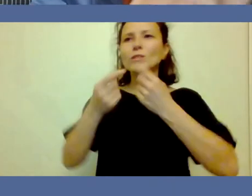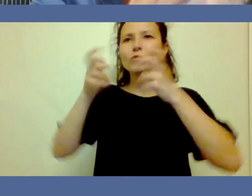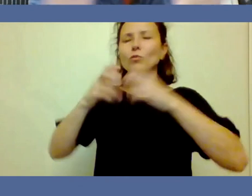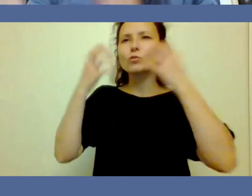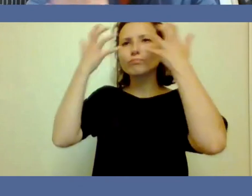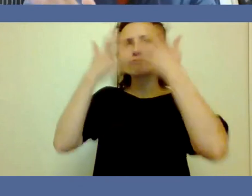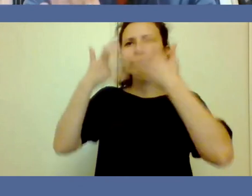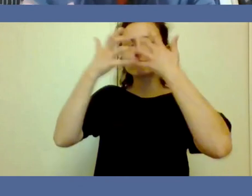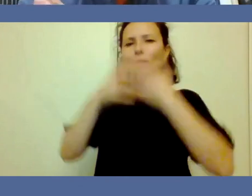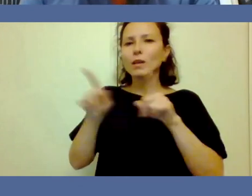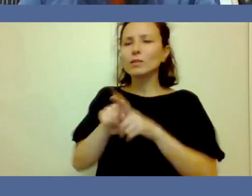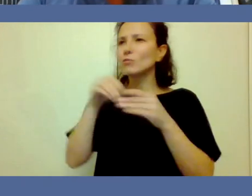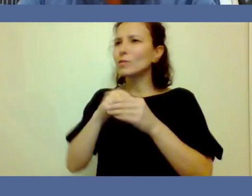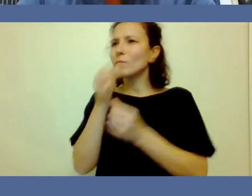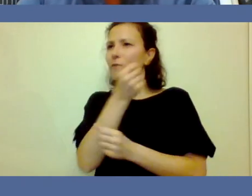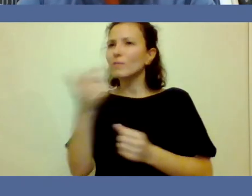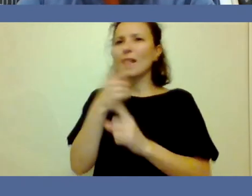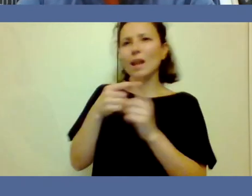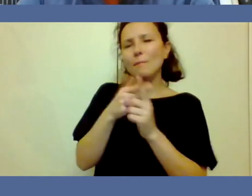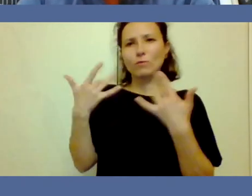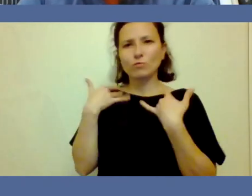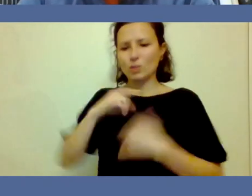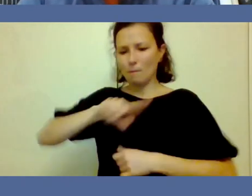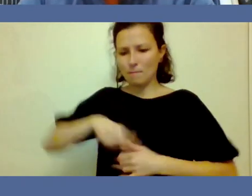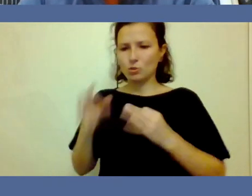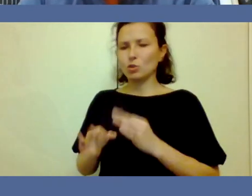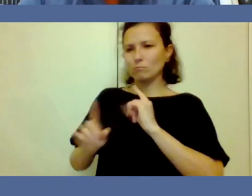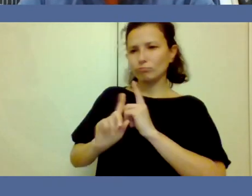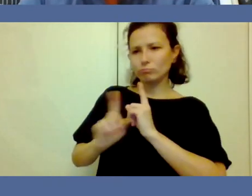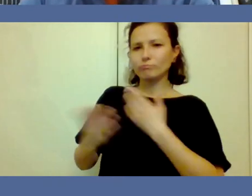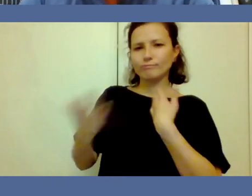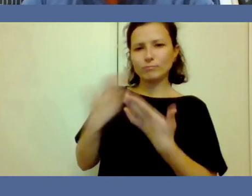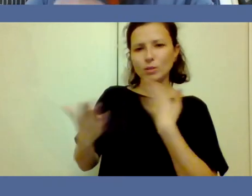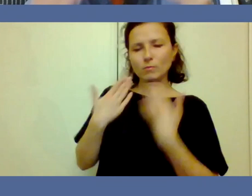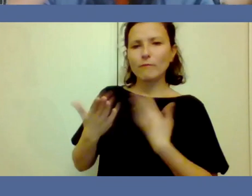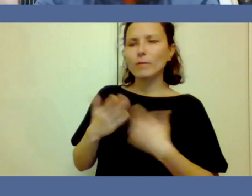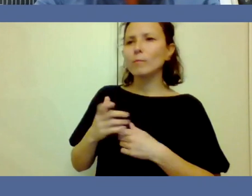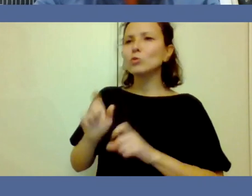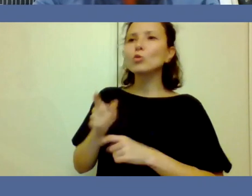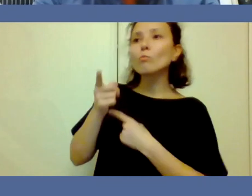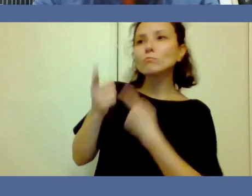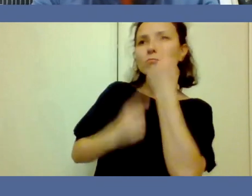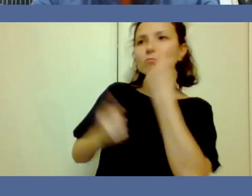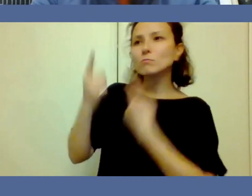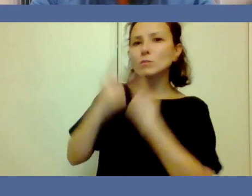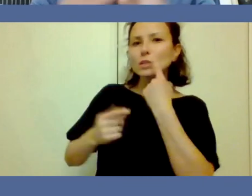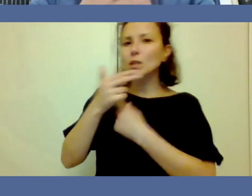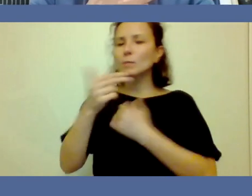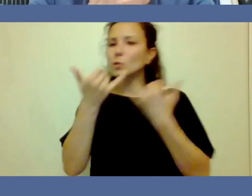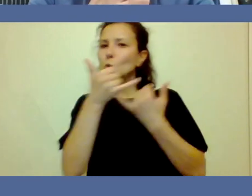Nie tylko o procesie twórczym. O wielu aspektach życia dzisiaj rozmawiamy, prawda? O tym, co pani sądzi o